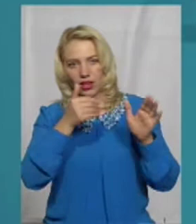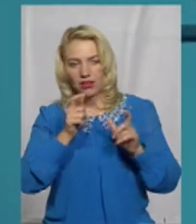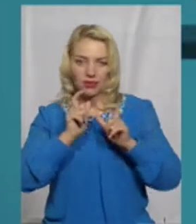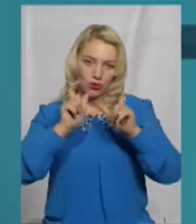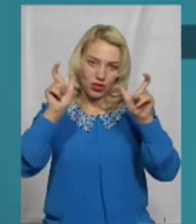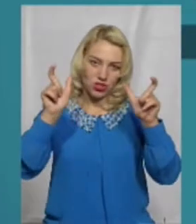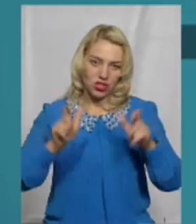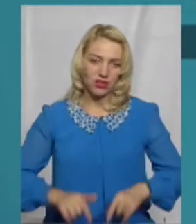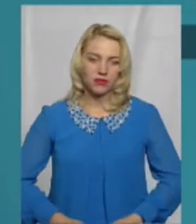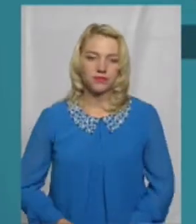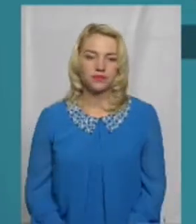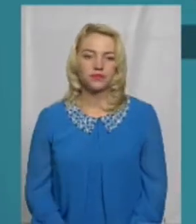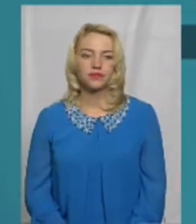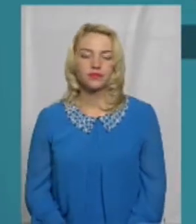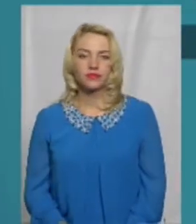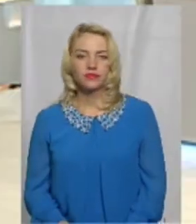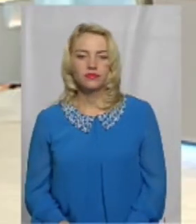покричати.